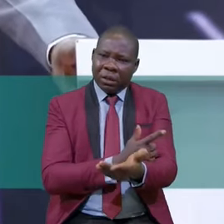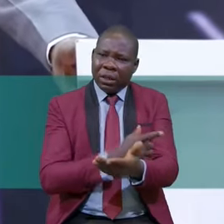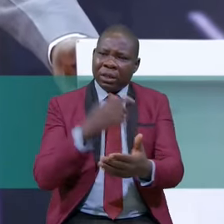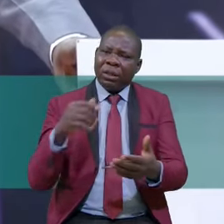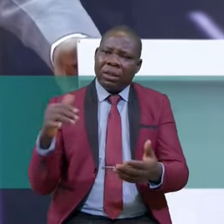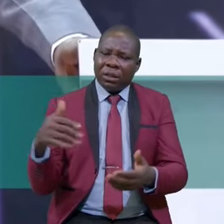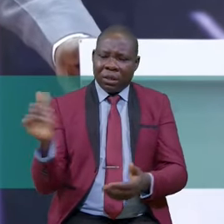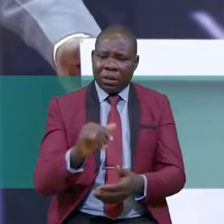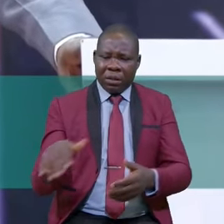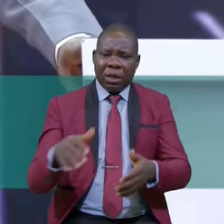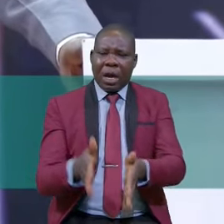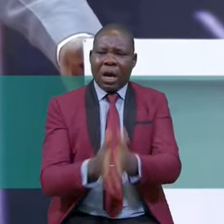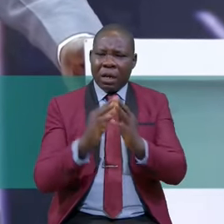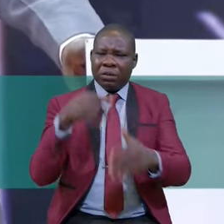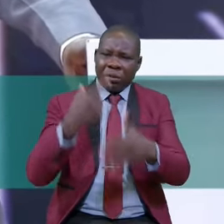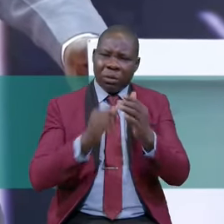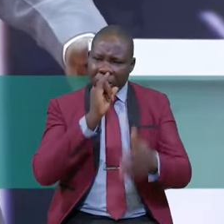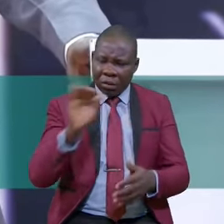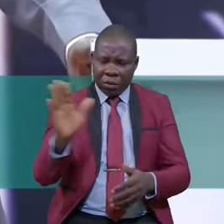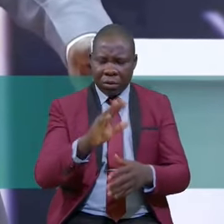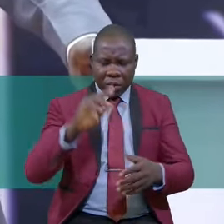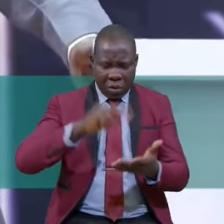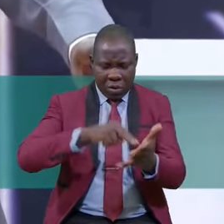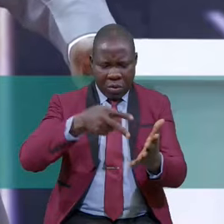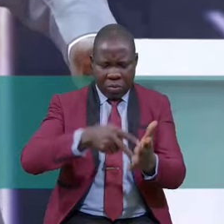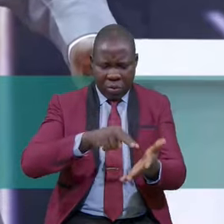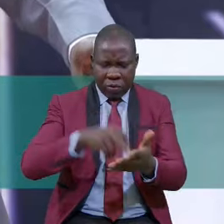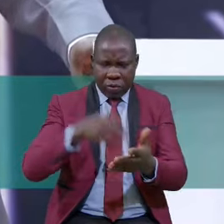leçon, tel cours, j'espère.